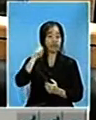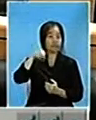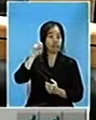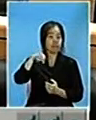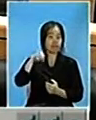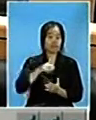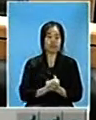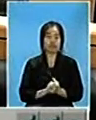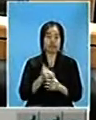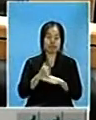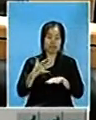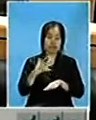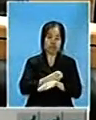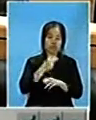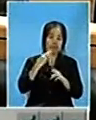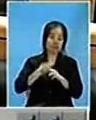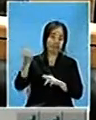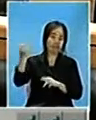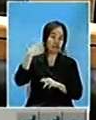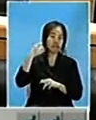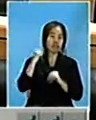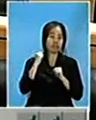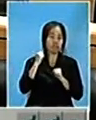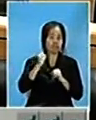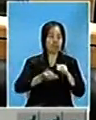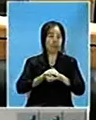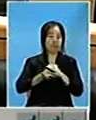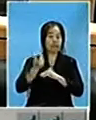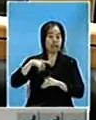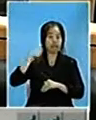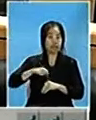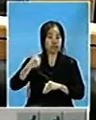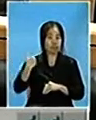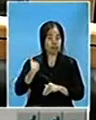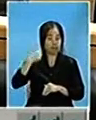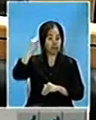ามีนักการเมืองใหญ่พยายามวิ่งเต้นศาลอยู่ตลอดเวลาและจนถึงวันนี้ครับ